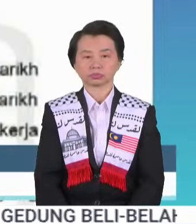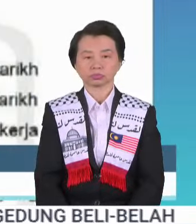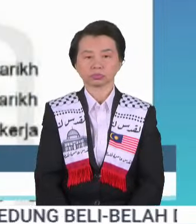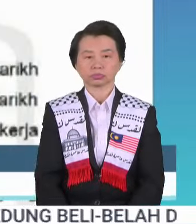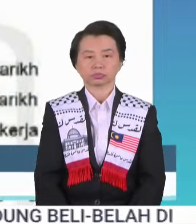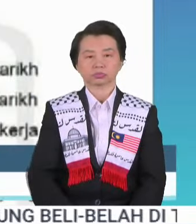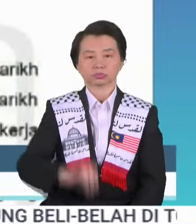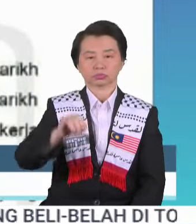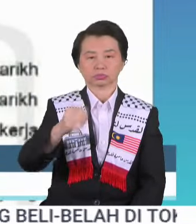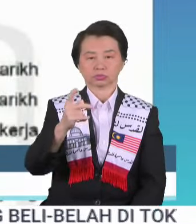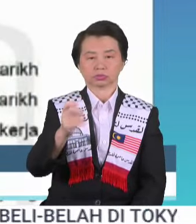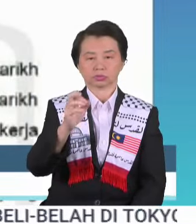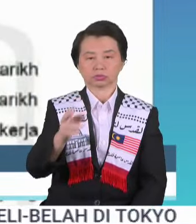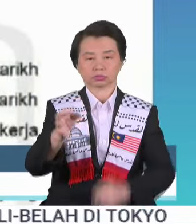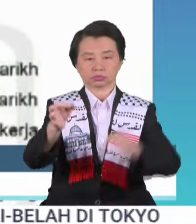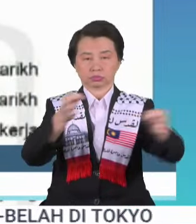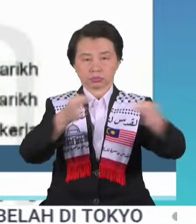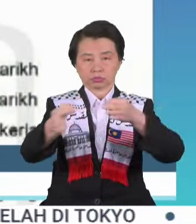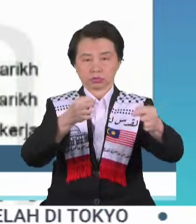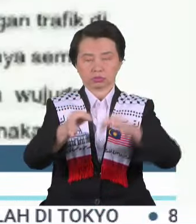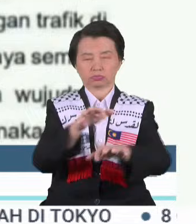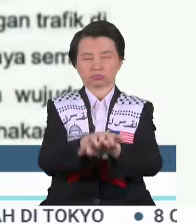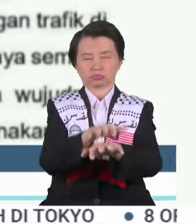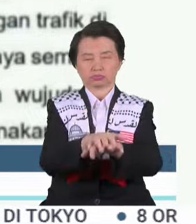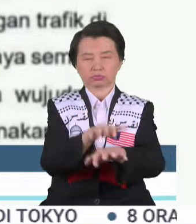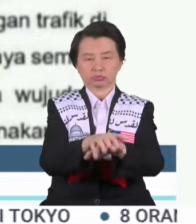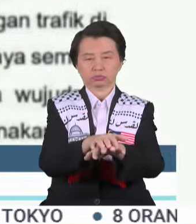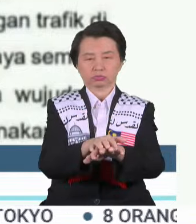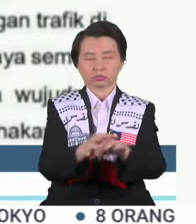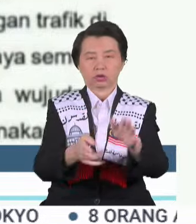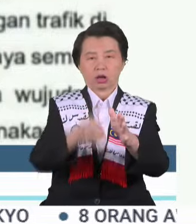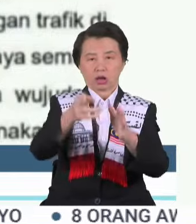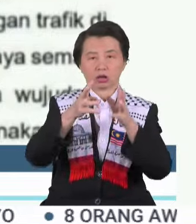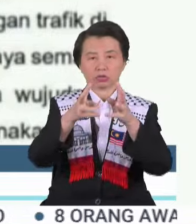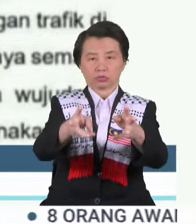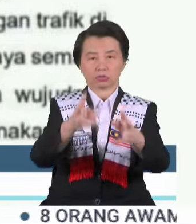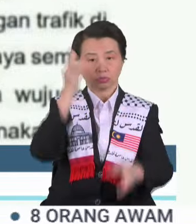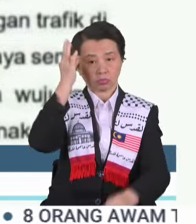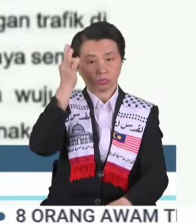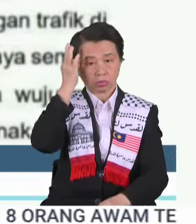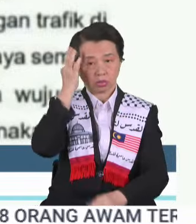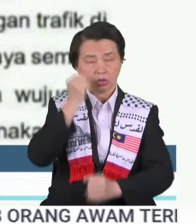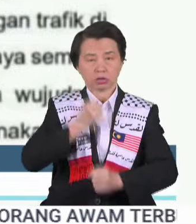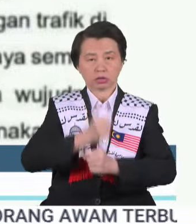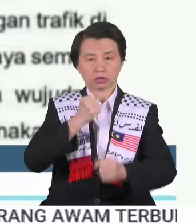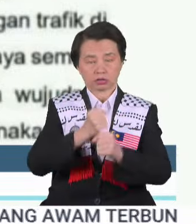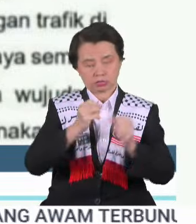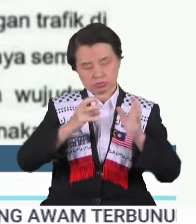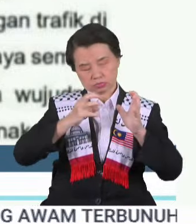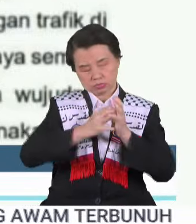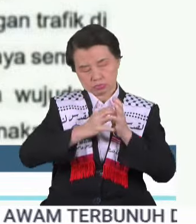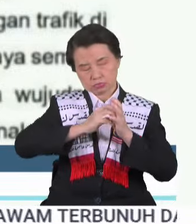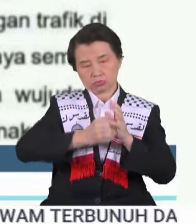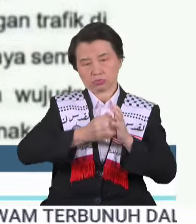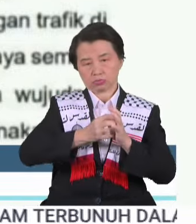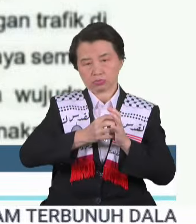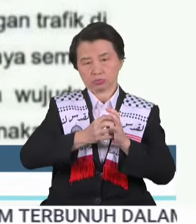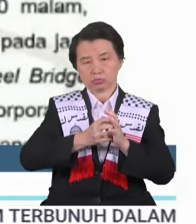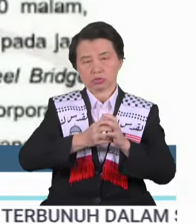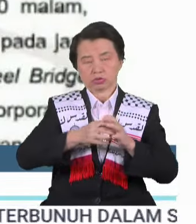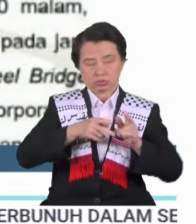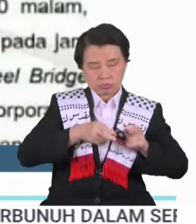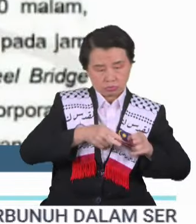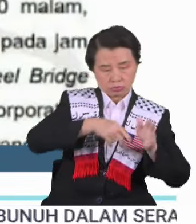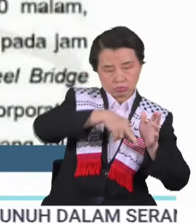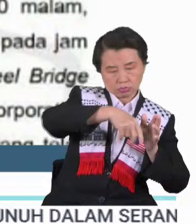Jabatan Kerja Raya Tampil menjelaskan mengenai kesesakan di Lebuh Raya Persekutuan. Kerja-kerja pemasangan Jabatan Laluan Penjalan